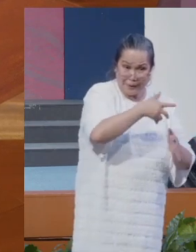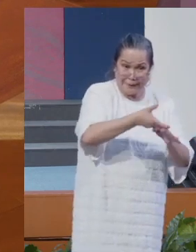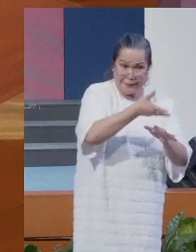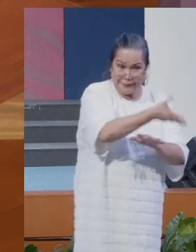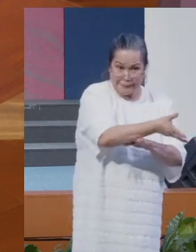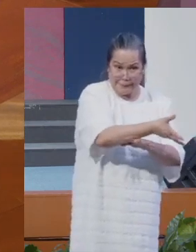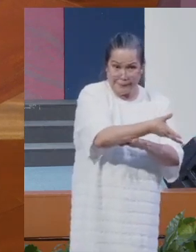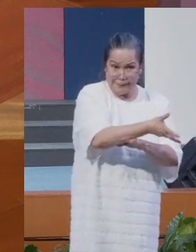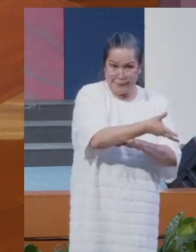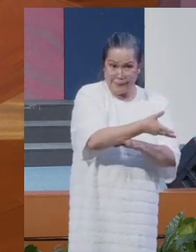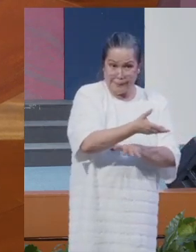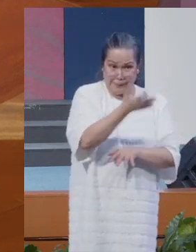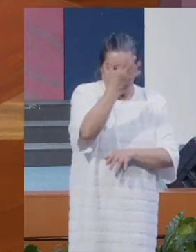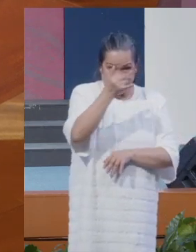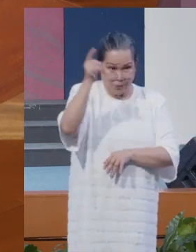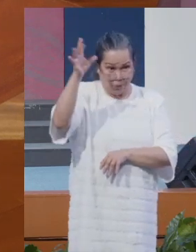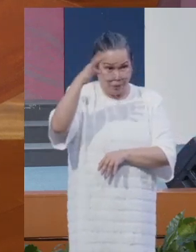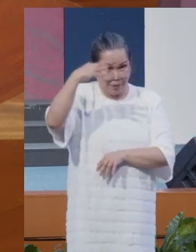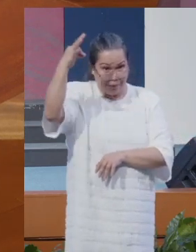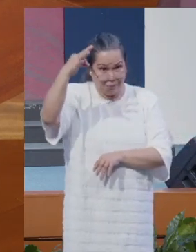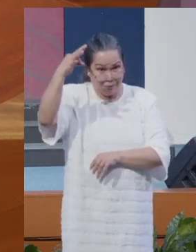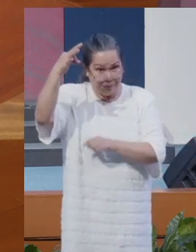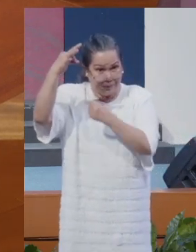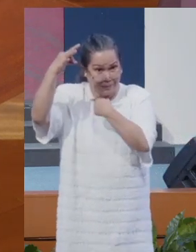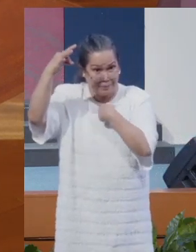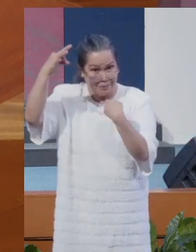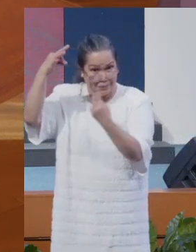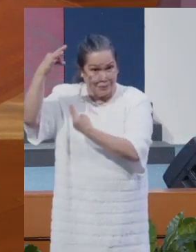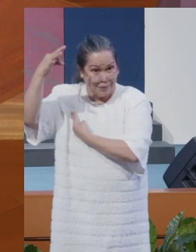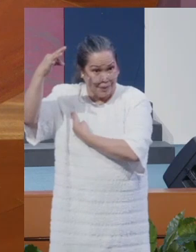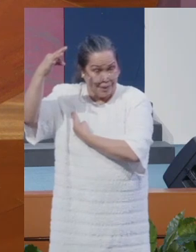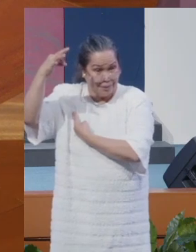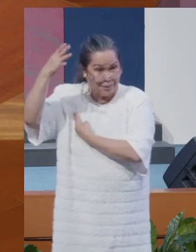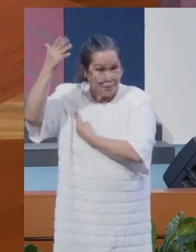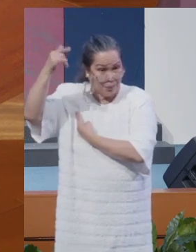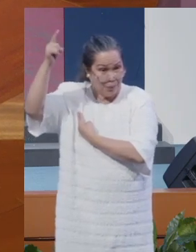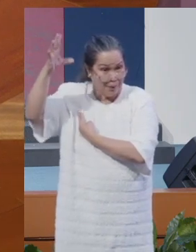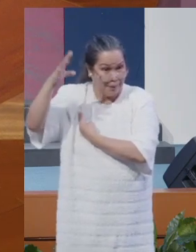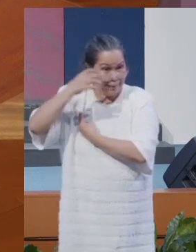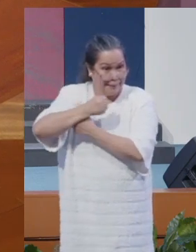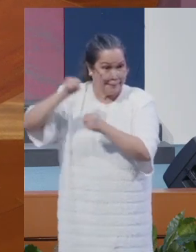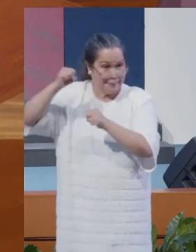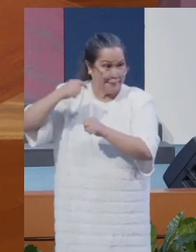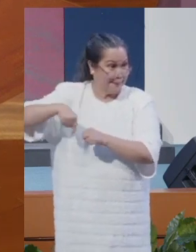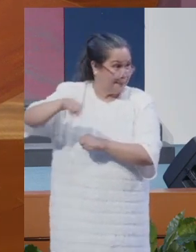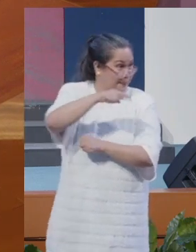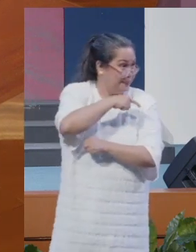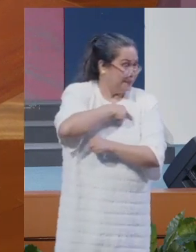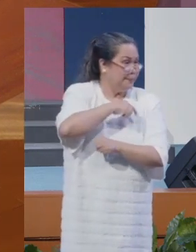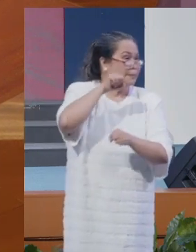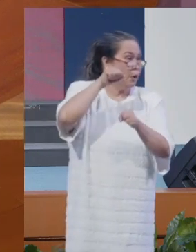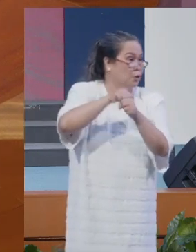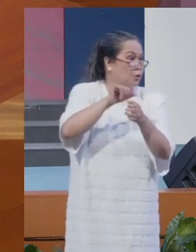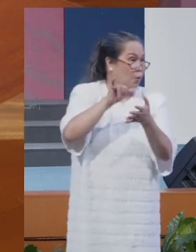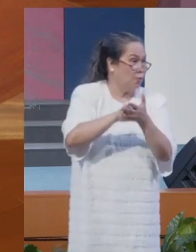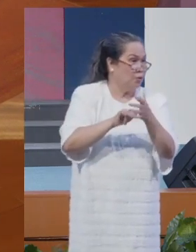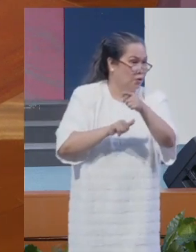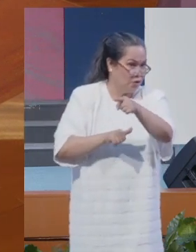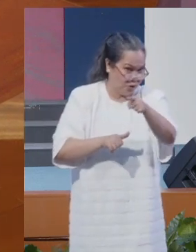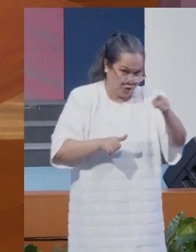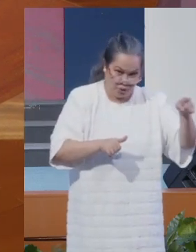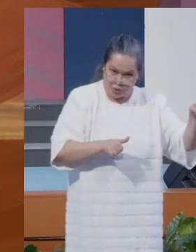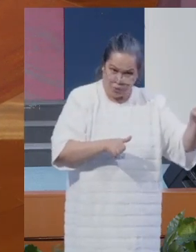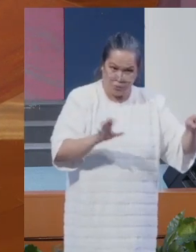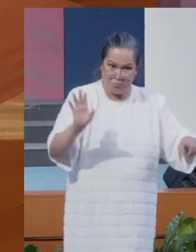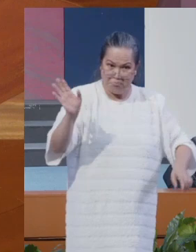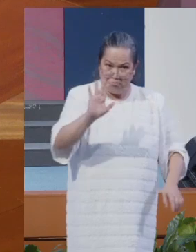despised. Why did God choose us? Bakit tayong pinili niya? Bakit tayong niligtas niya? So that no